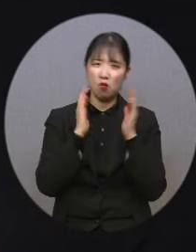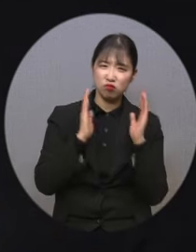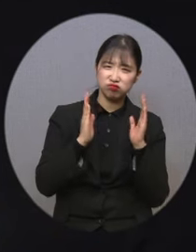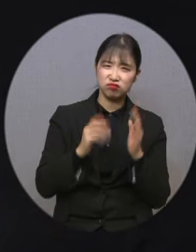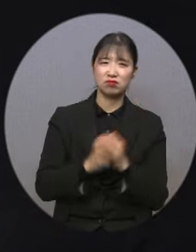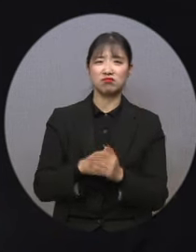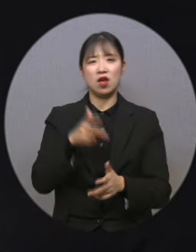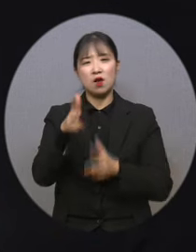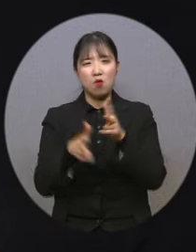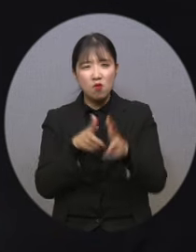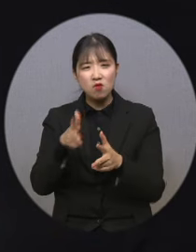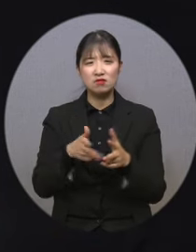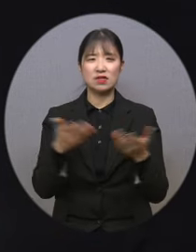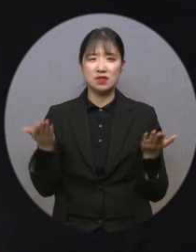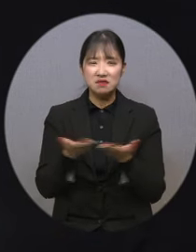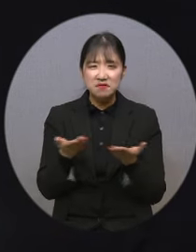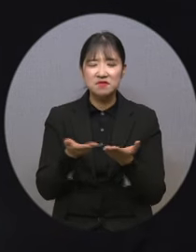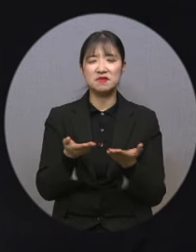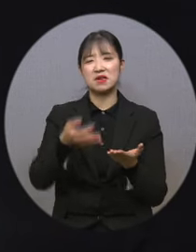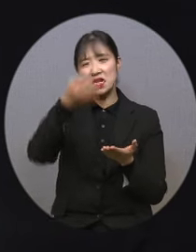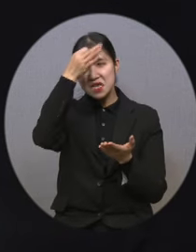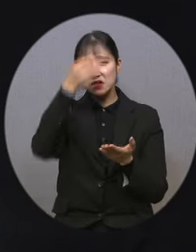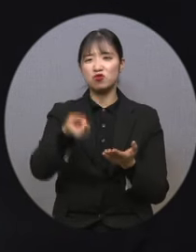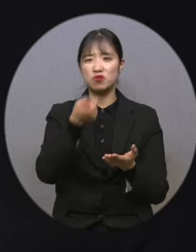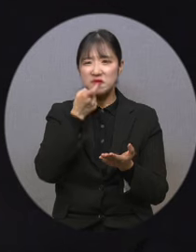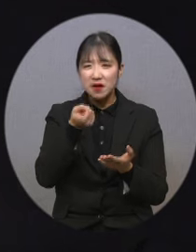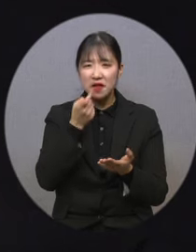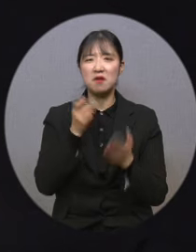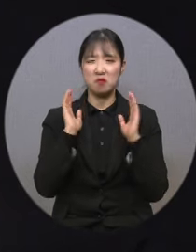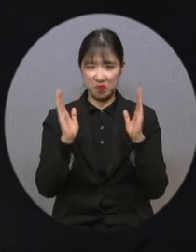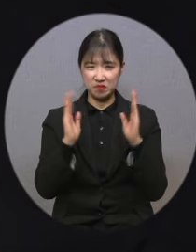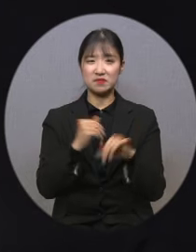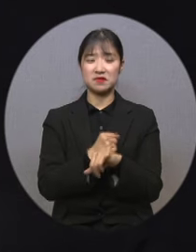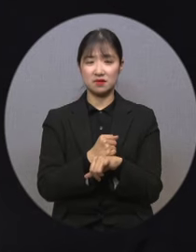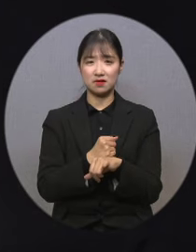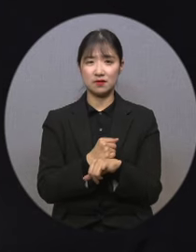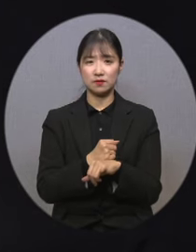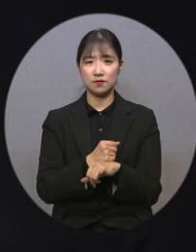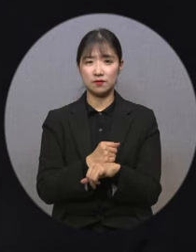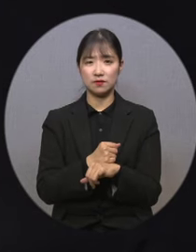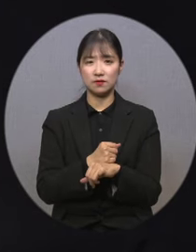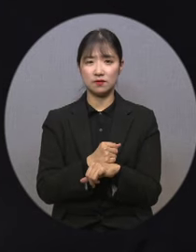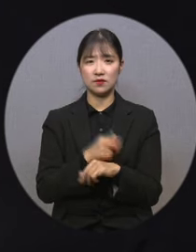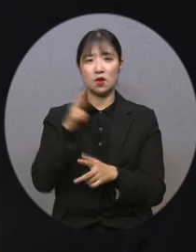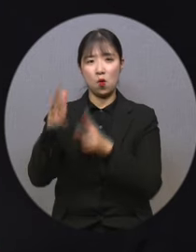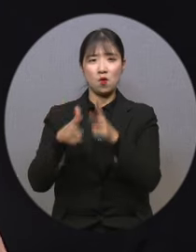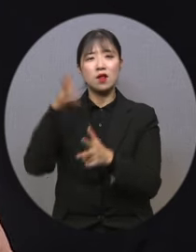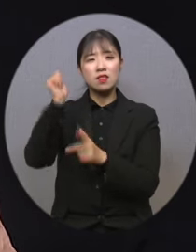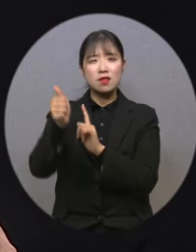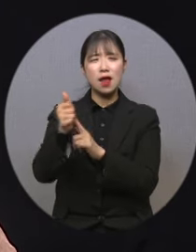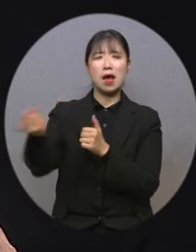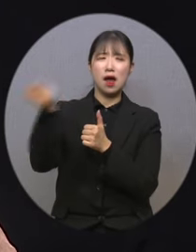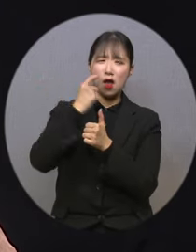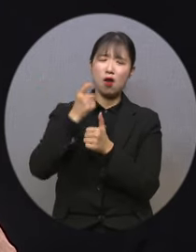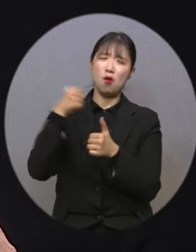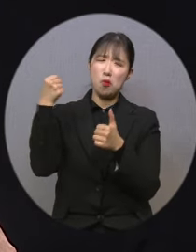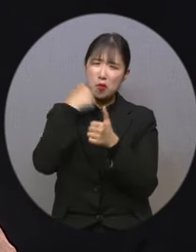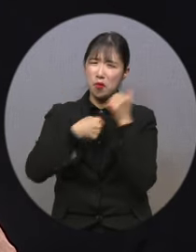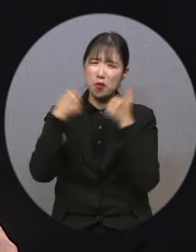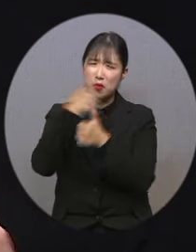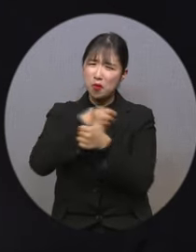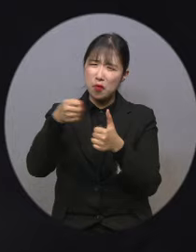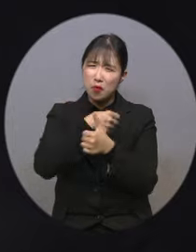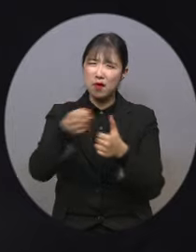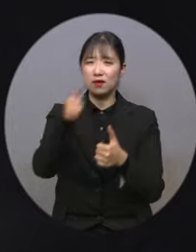공장에서 일하면서 기술 배우면서 공부를 했는데 공장장 한테 걸리면 너도 터져요